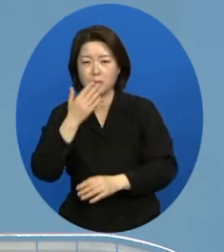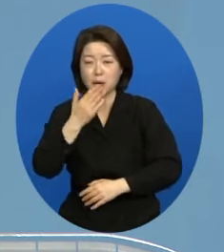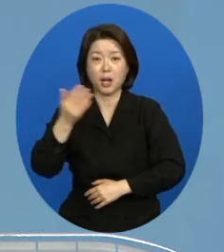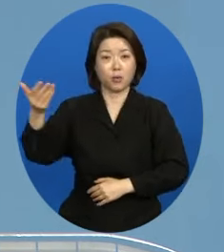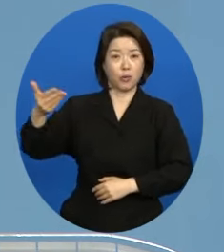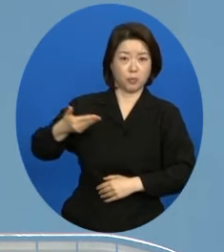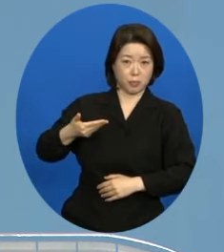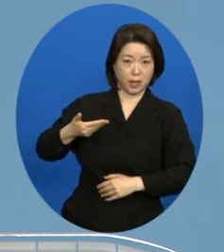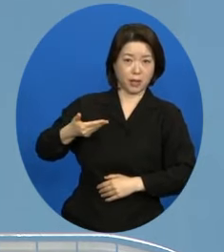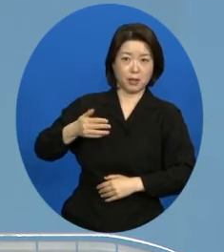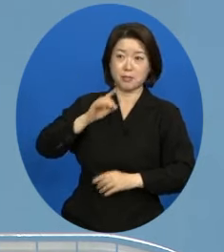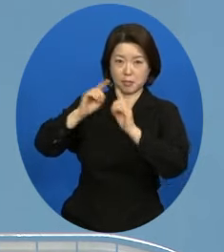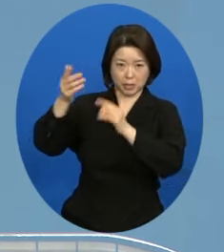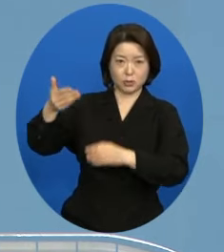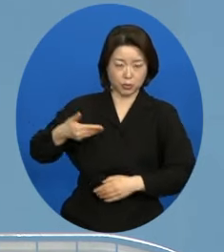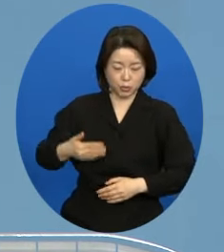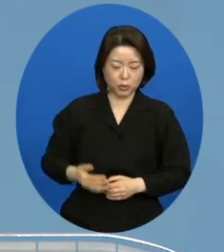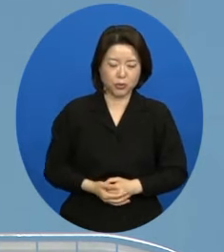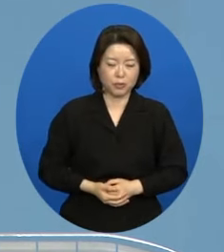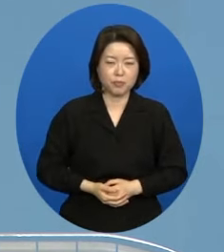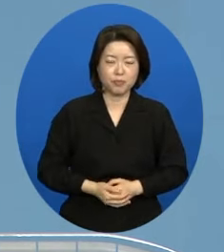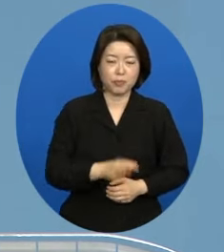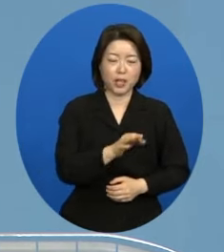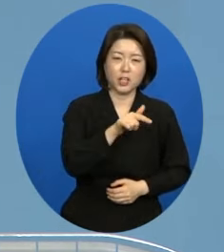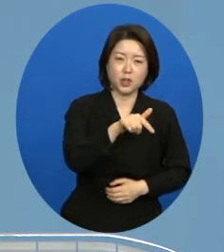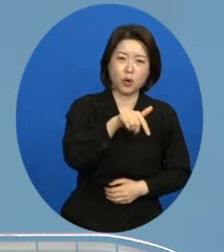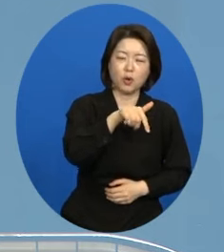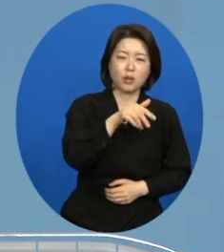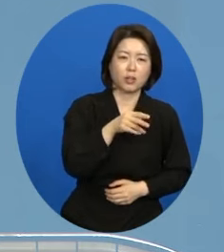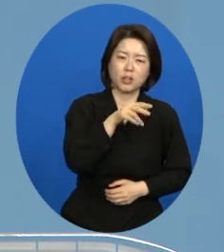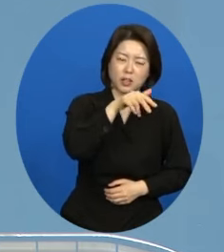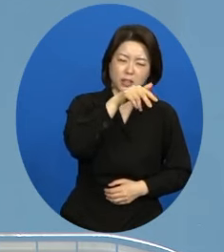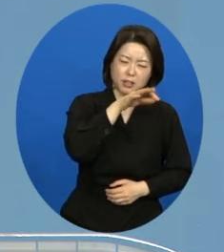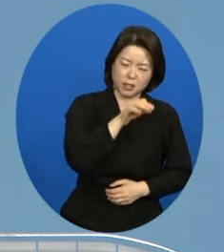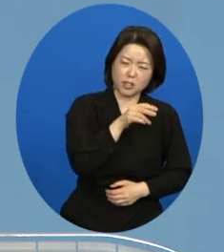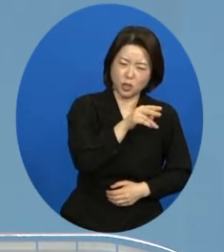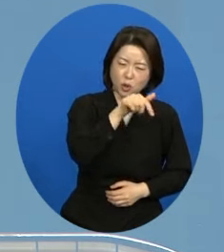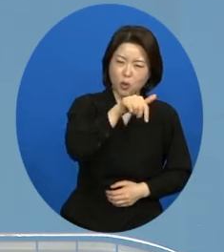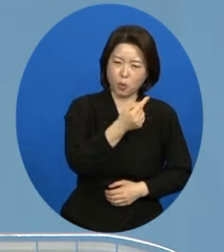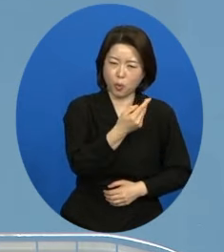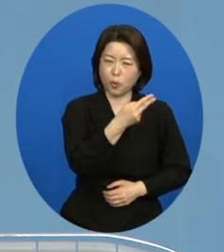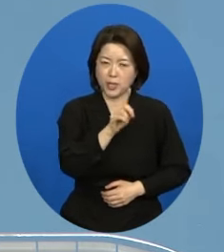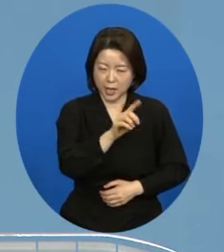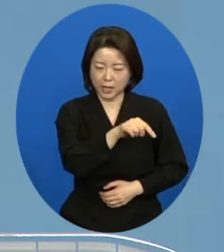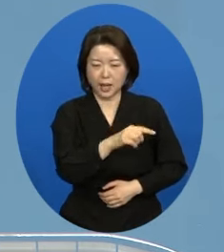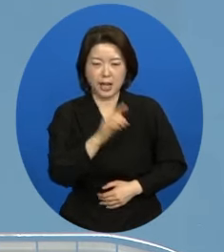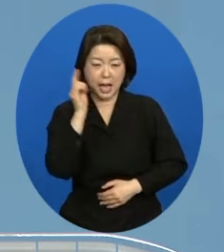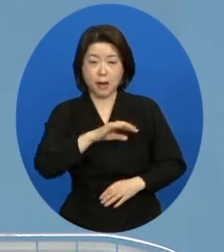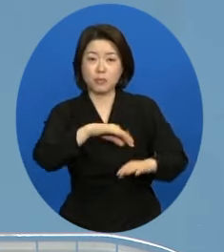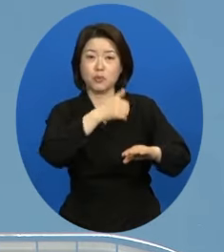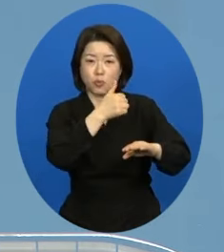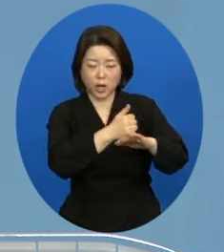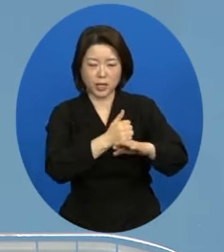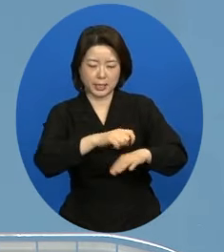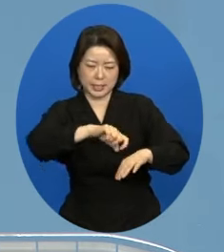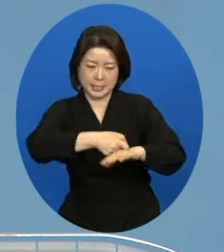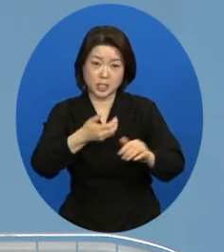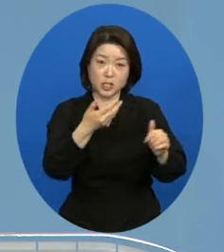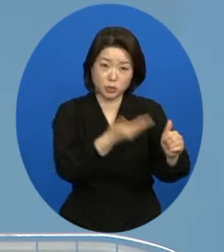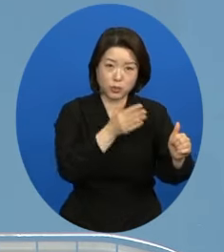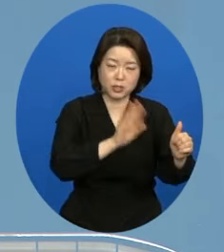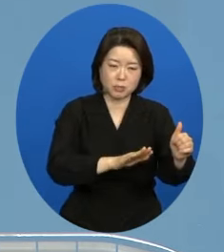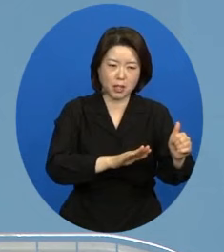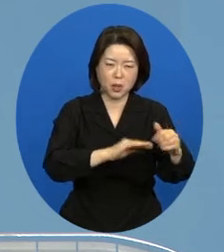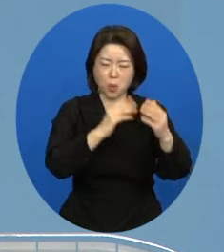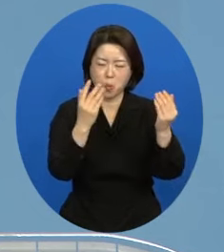말씀이든 비록 하나님은 여야가 악한 왕이었을 징계 하셨어요 그런데 완전히 그를 버리진